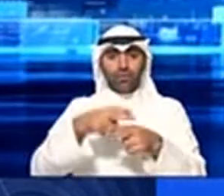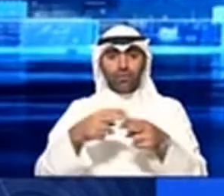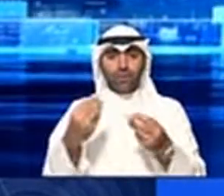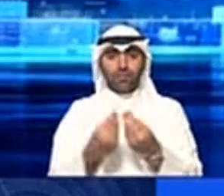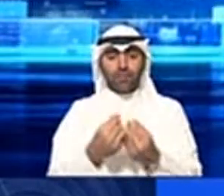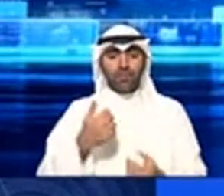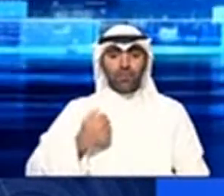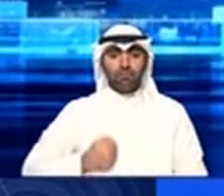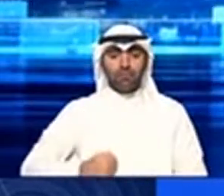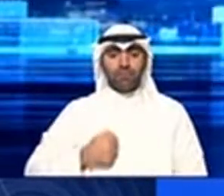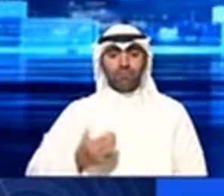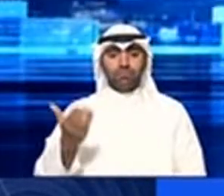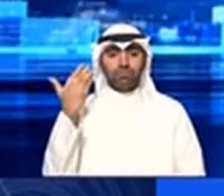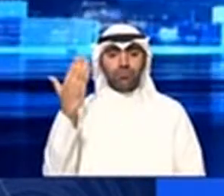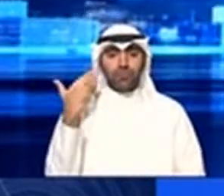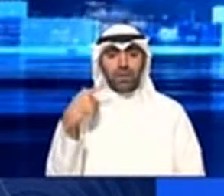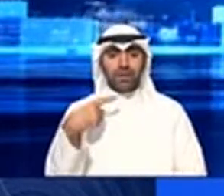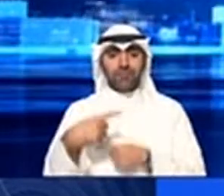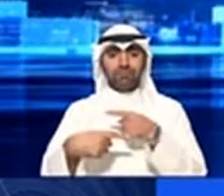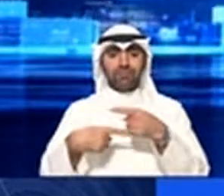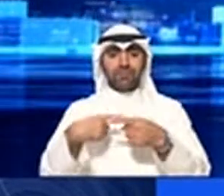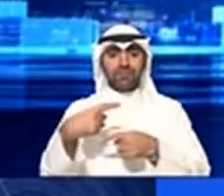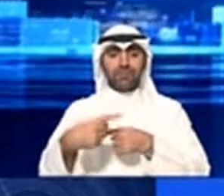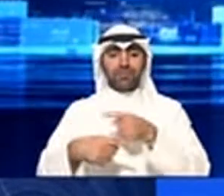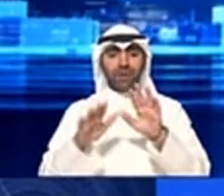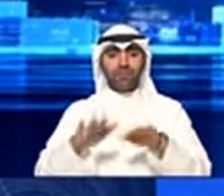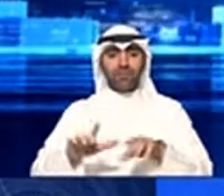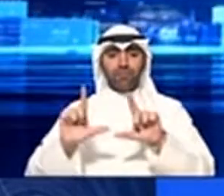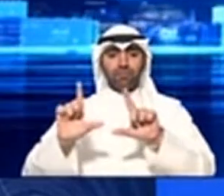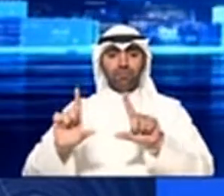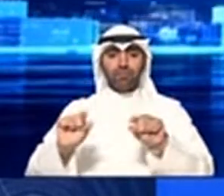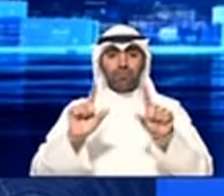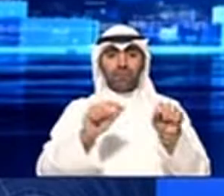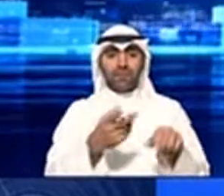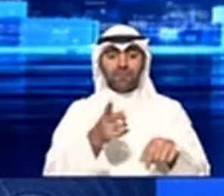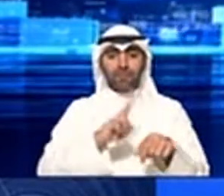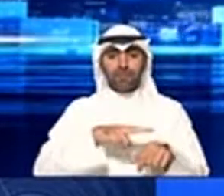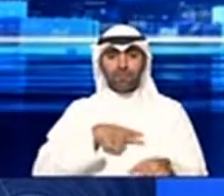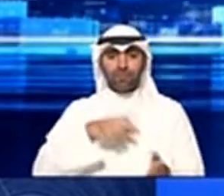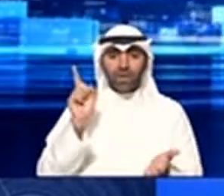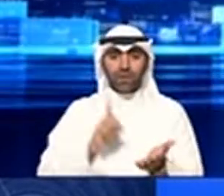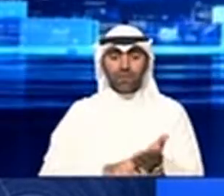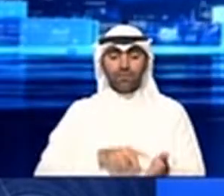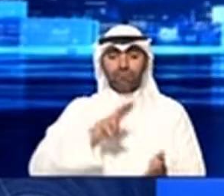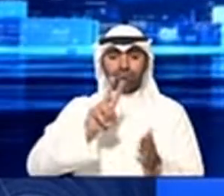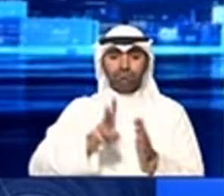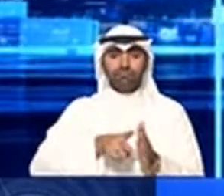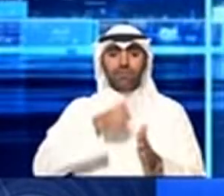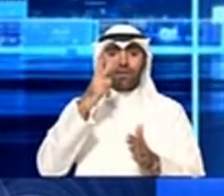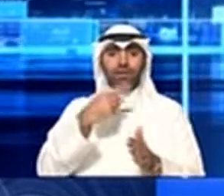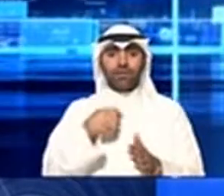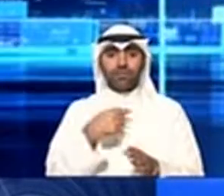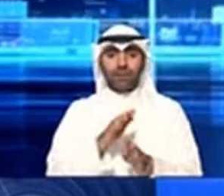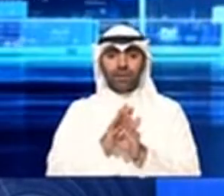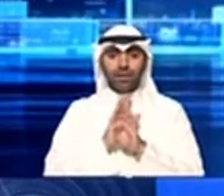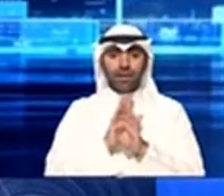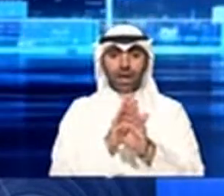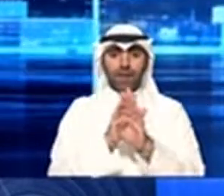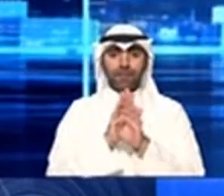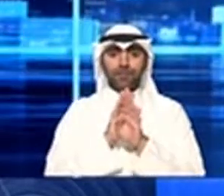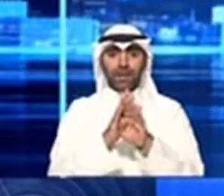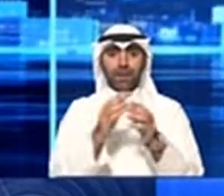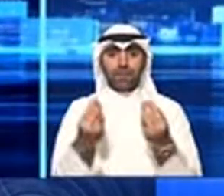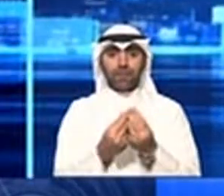تجمع دولة الكويت ومملكة البحرين الشقيقة، ومؤكدا على الحرص لمواصلة العمل على ترسيخها،